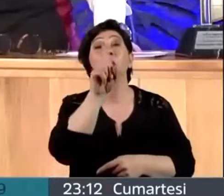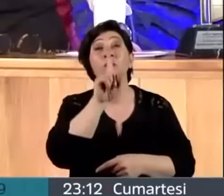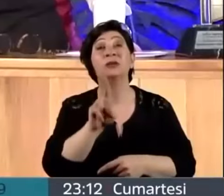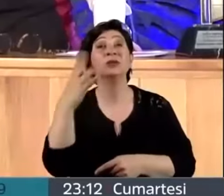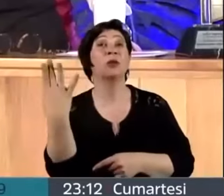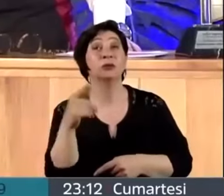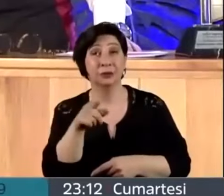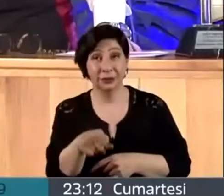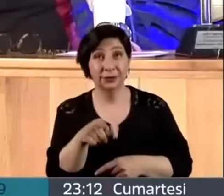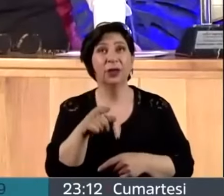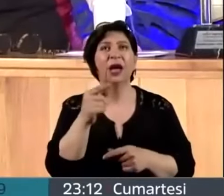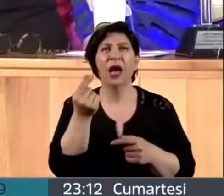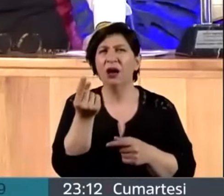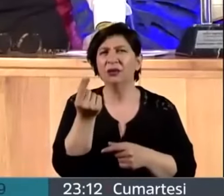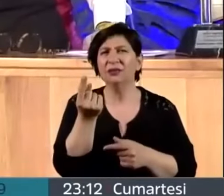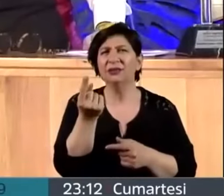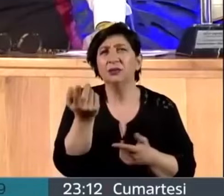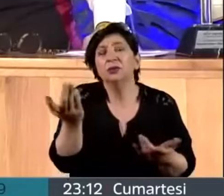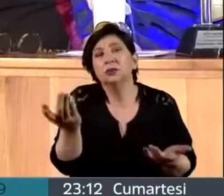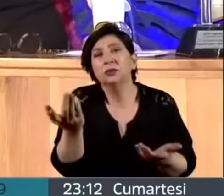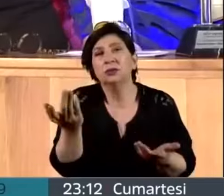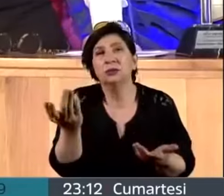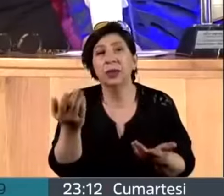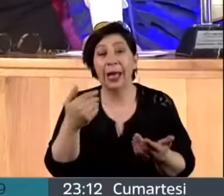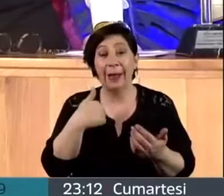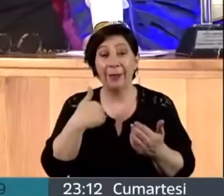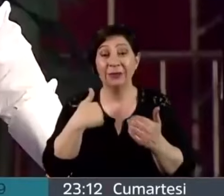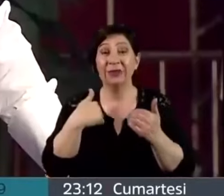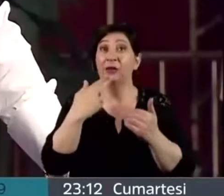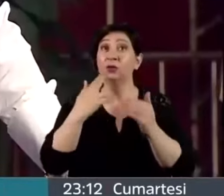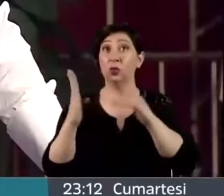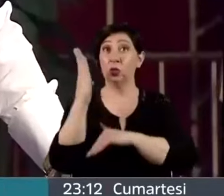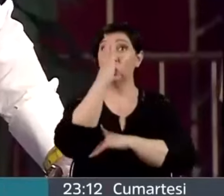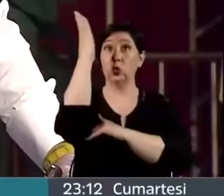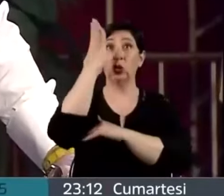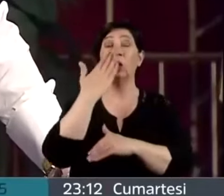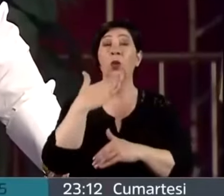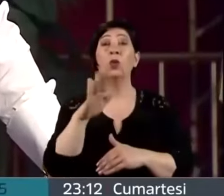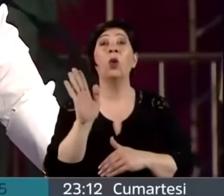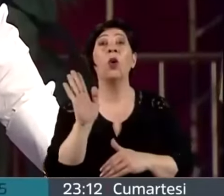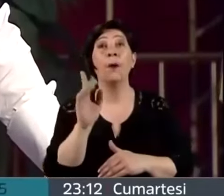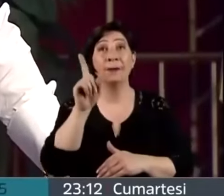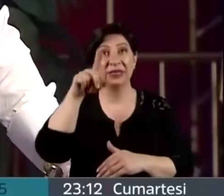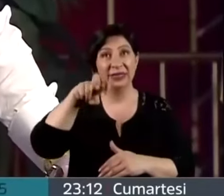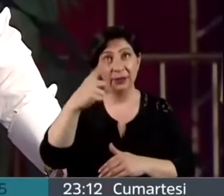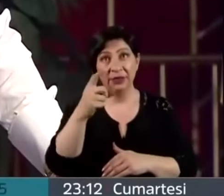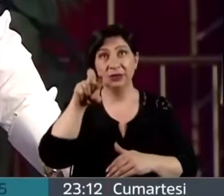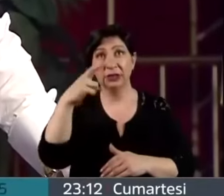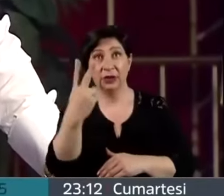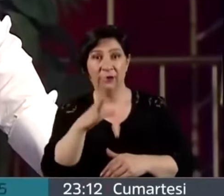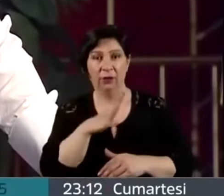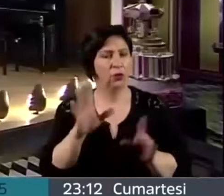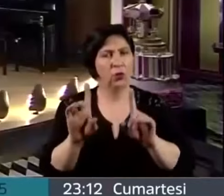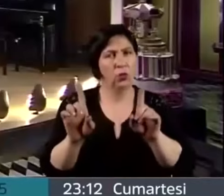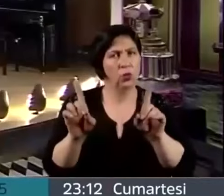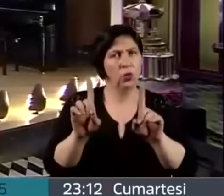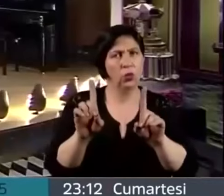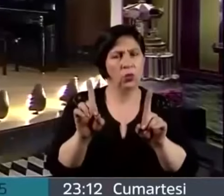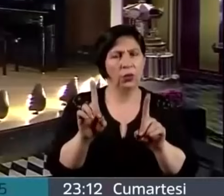için. Ama az bulamadılar. Çünkü mesela Kate Moss... Ha bizde o kadar kadın mı yok diyorsunuz? Yok bizde 81-80 küsur kızlar. Hayır.